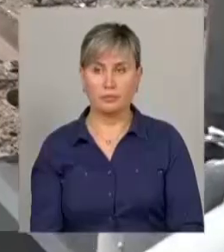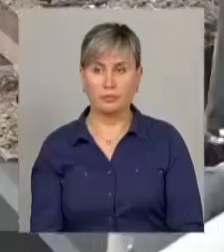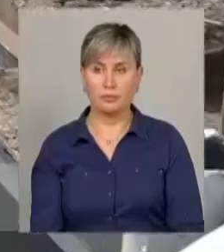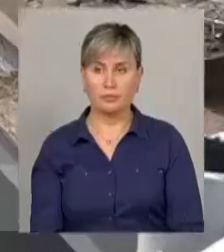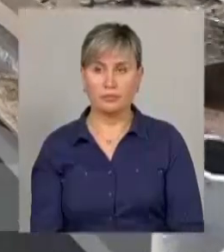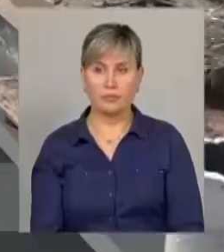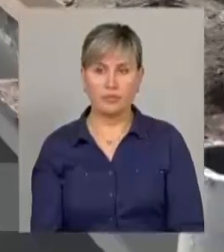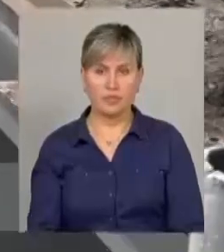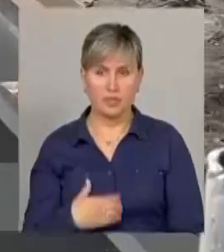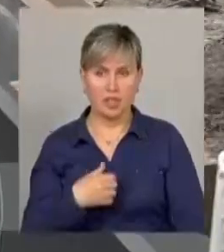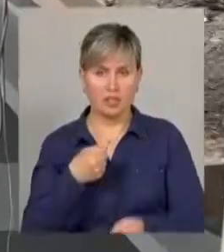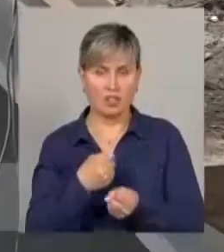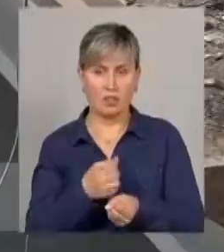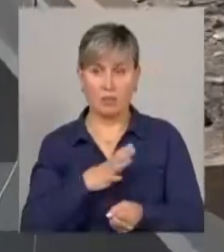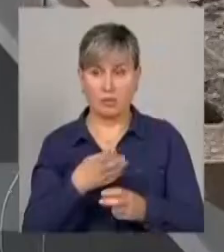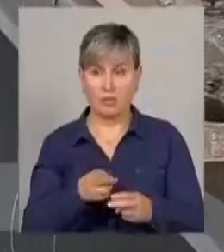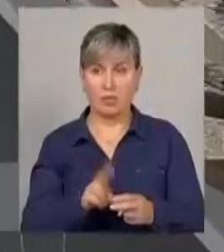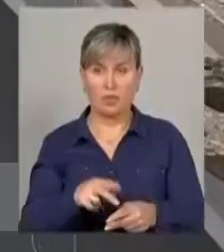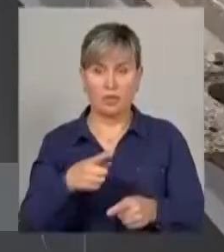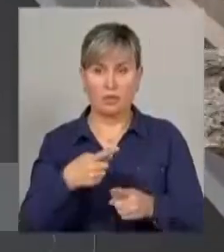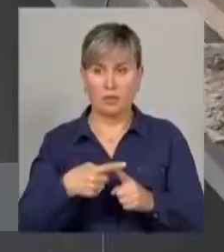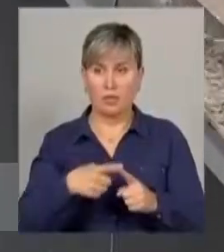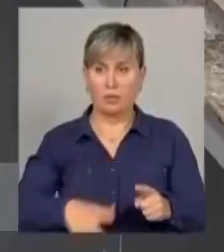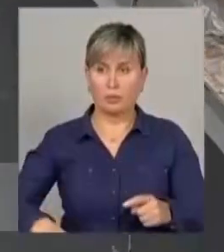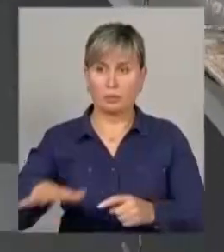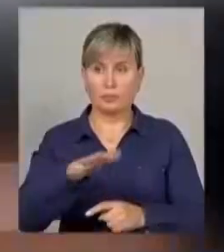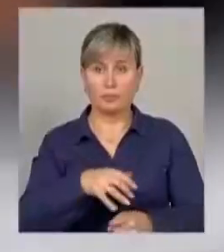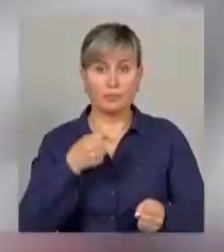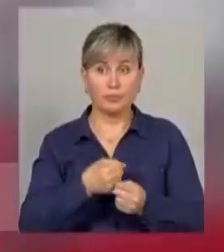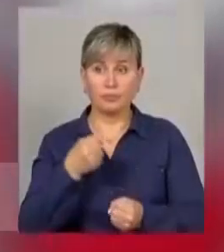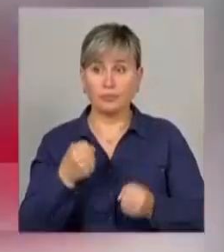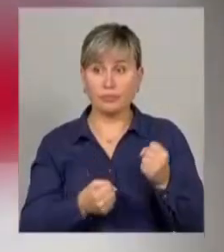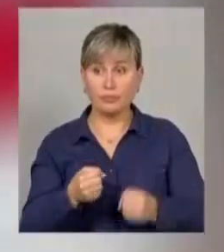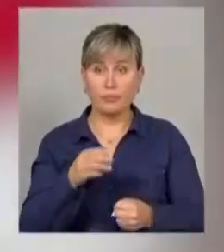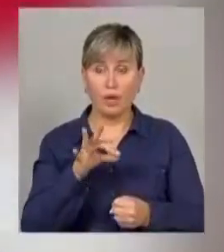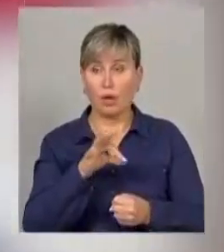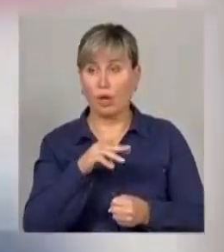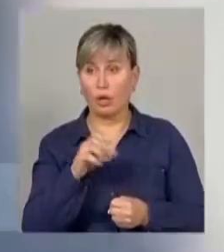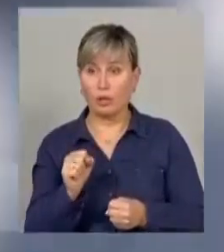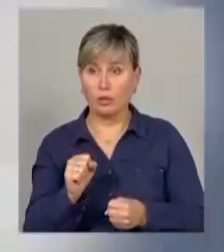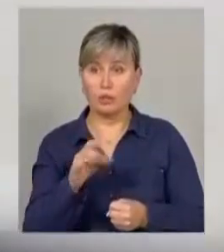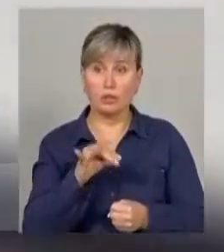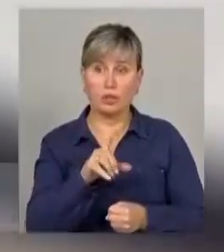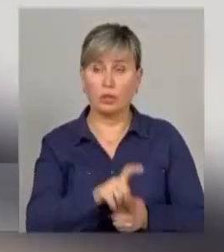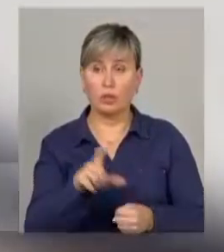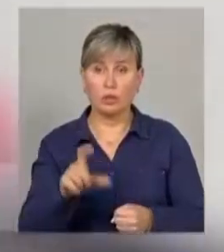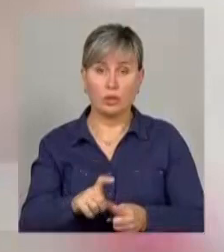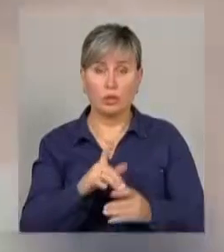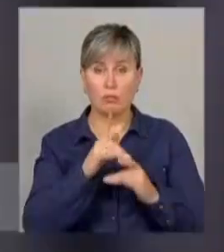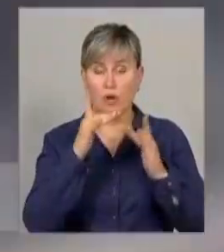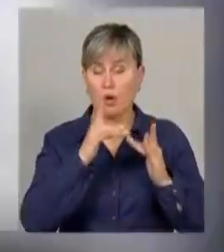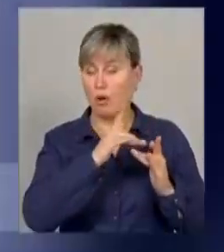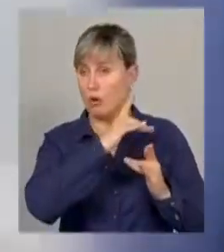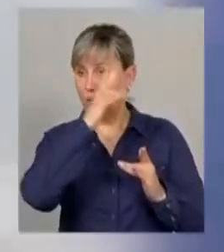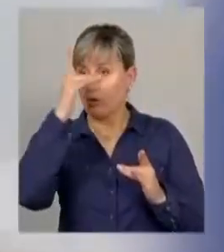Нашумевшее ДТП произошло на этом перекрестке. Из-за столкновения водитель Toyota Camry и пассажиры слетели с моста и